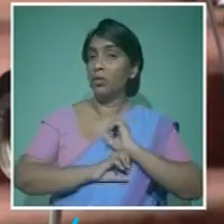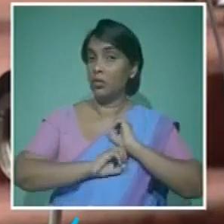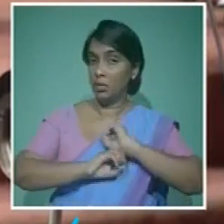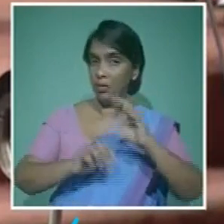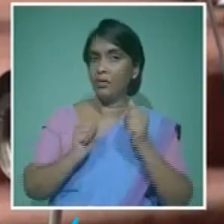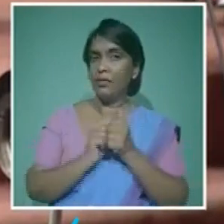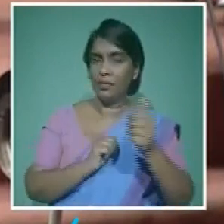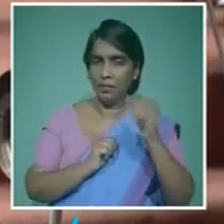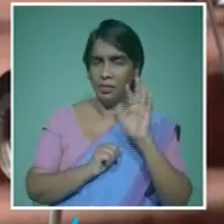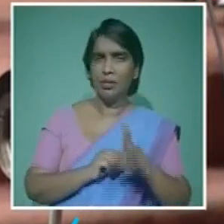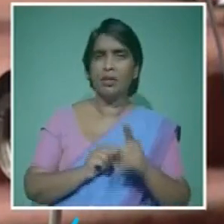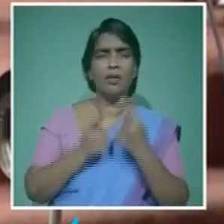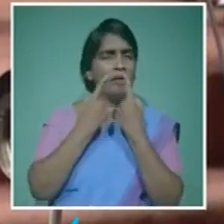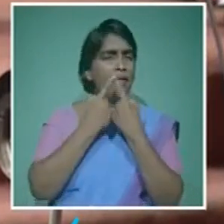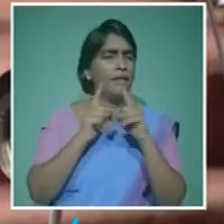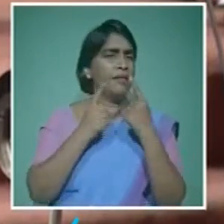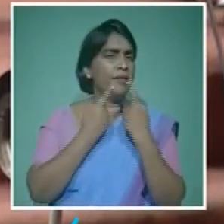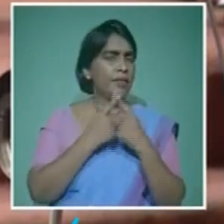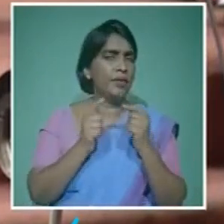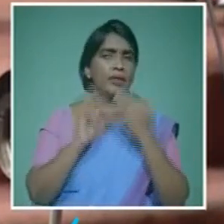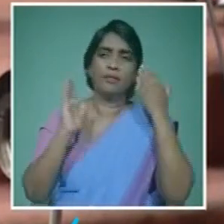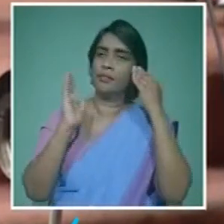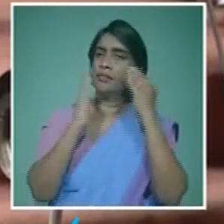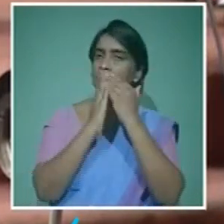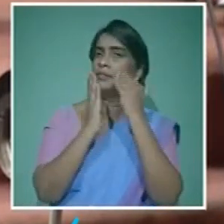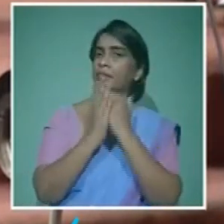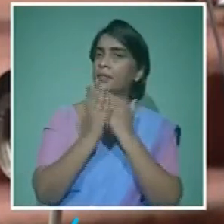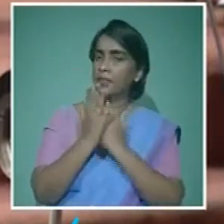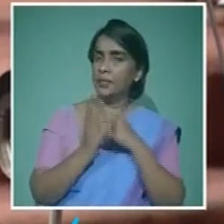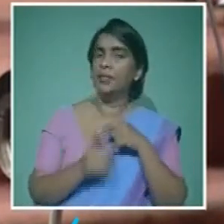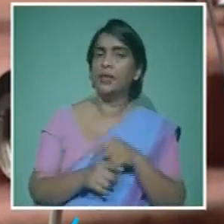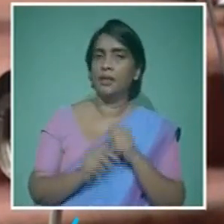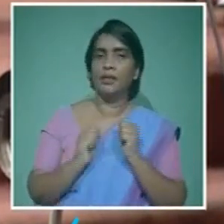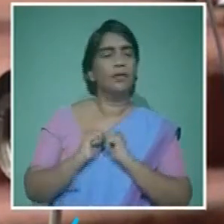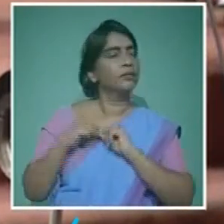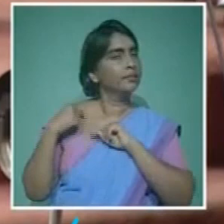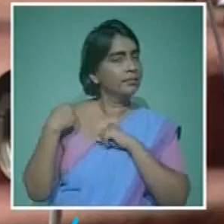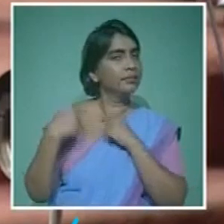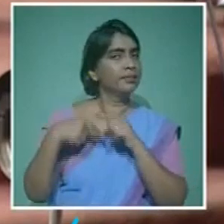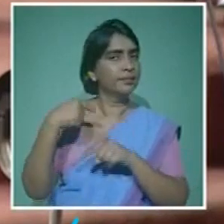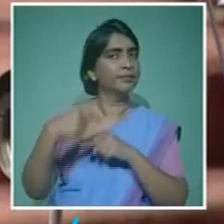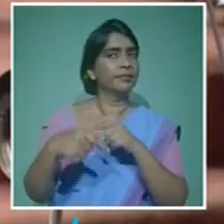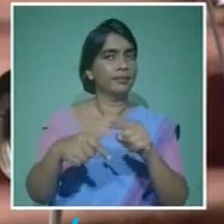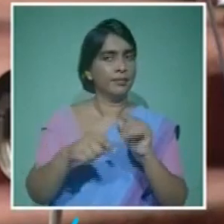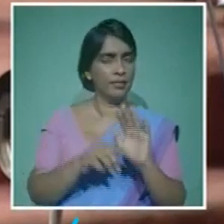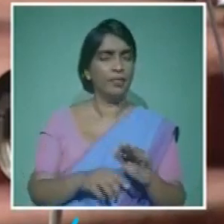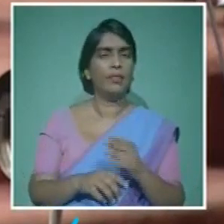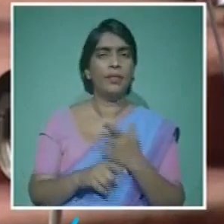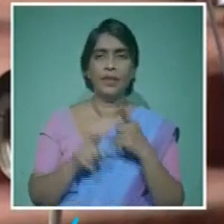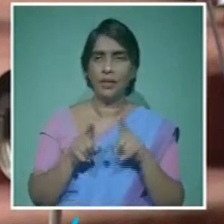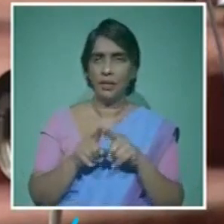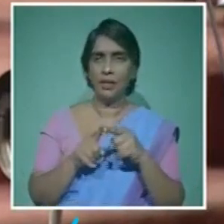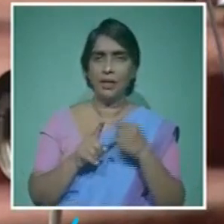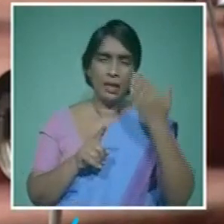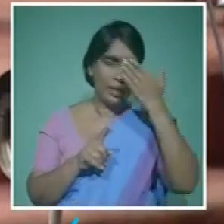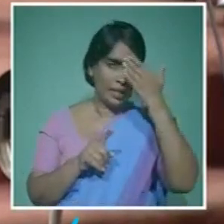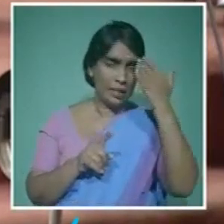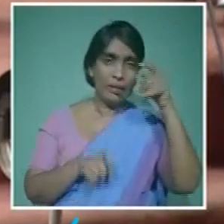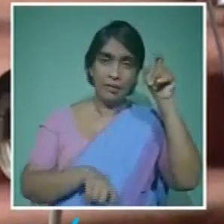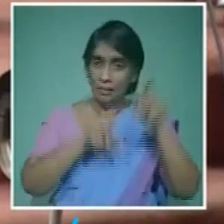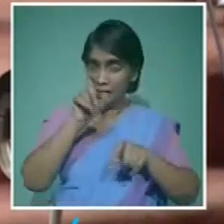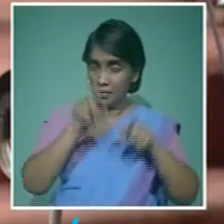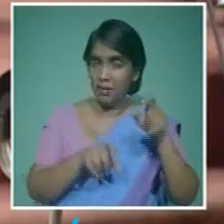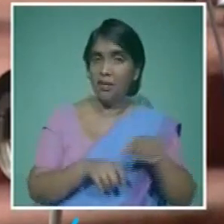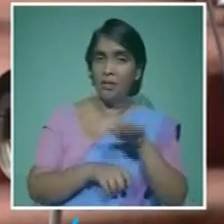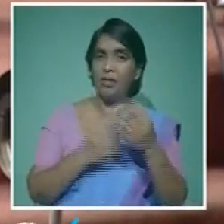போன்ற பகுதிகளிலே வன்னியிலே எங்களுடைய தமிழறிஞர்கள் பலருக்கு காணி கொடுக்கப்பட்டு அவர்கள் மிக செழிப்பான வாழ்க்கை